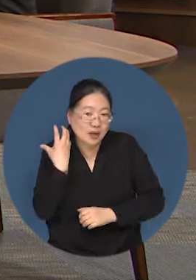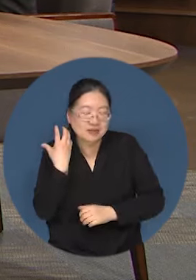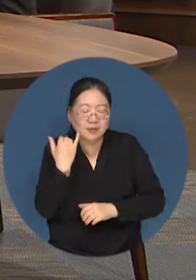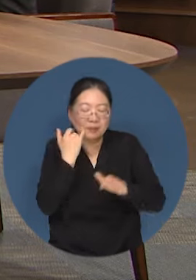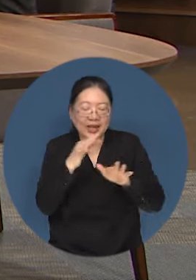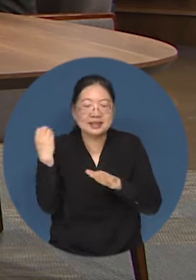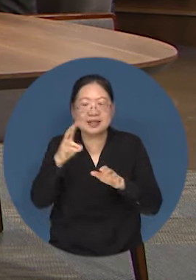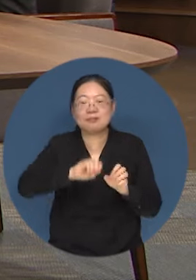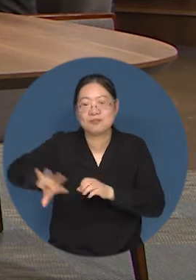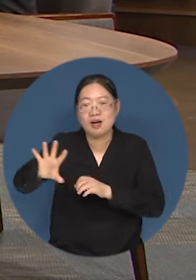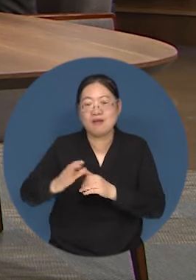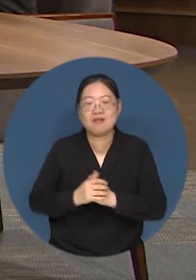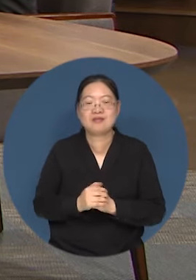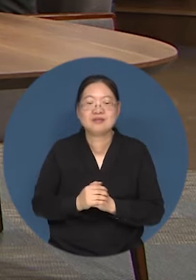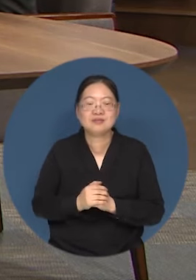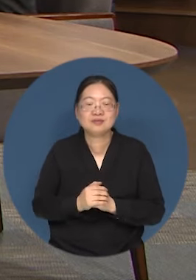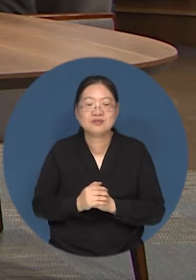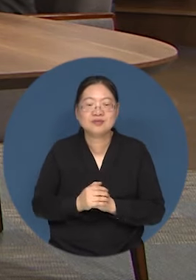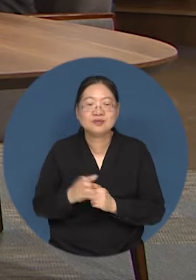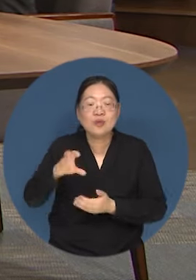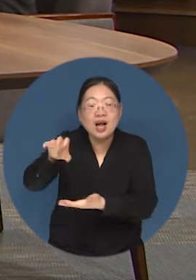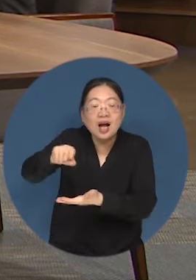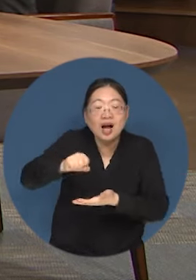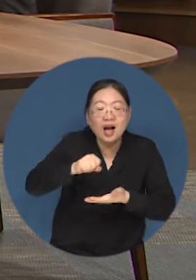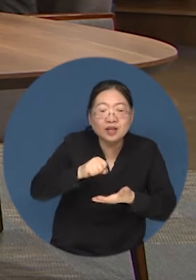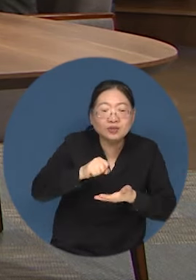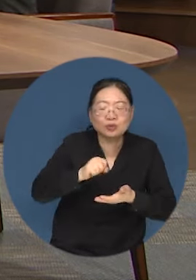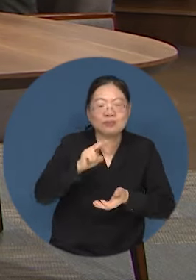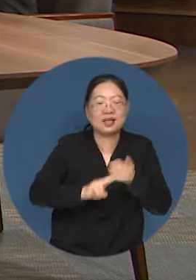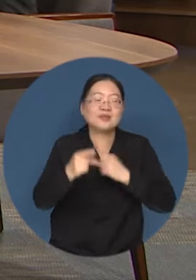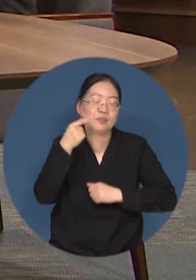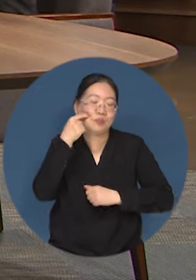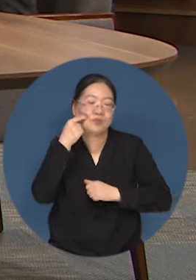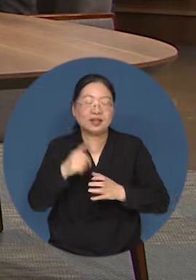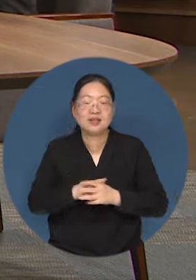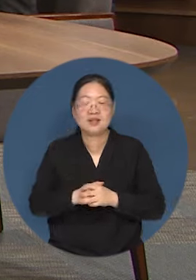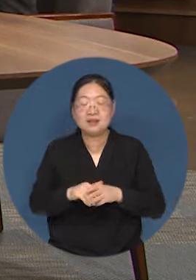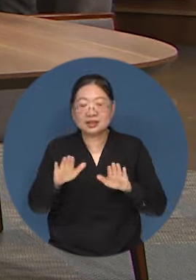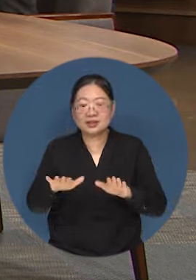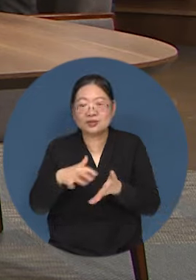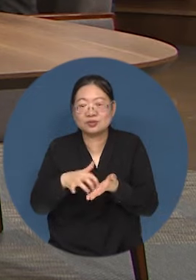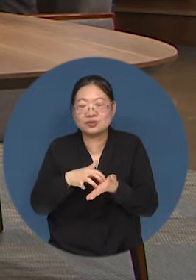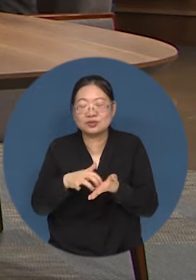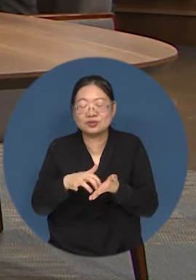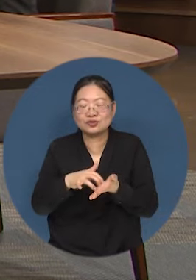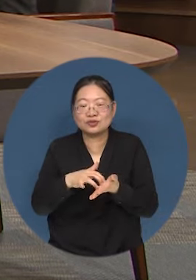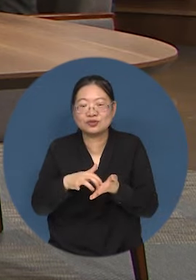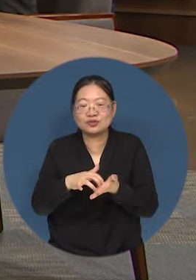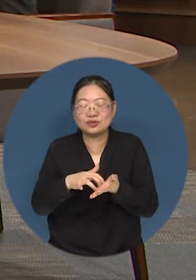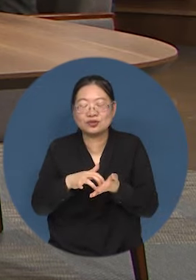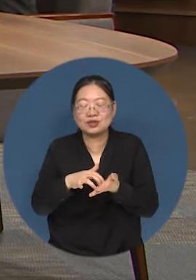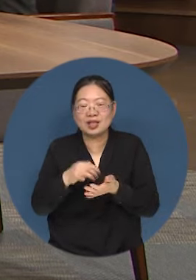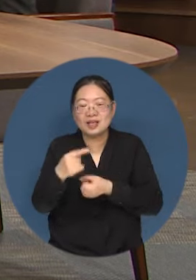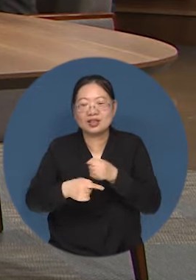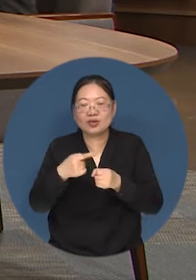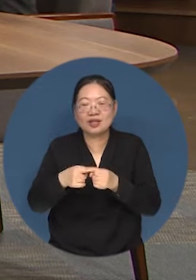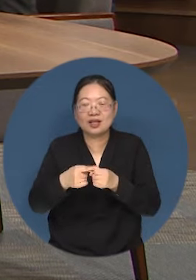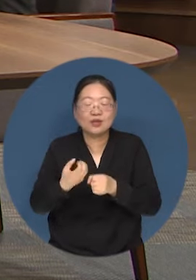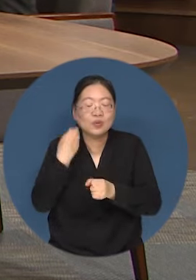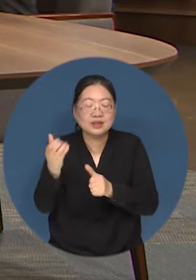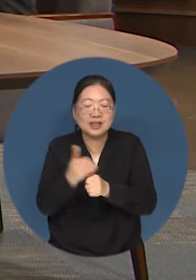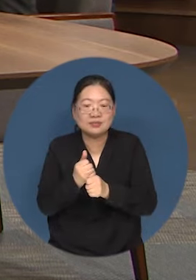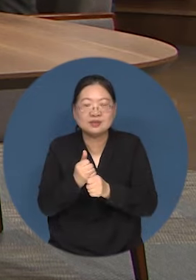이제 제대로 신고가 안 되는 경우가 많습니다. 그래서 지금은 정확한 혼액 통계를 이제